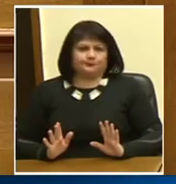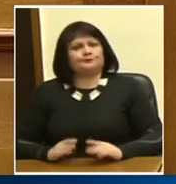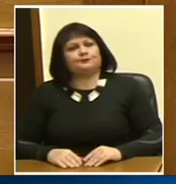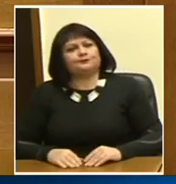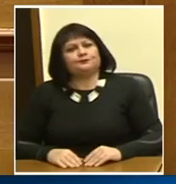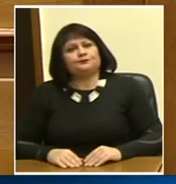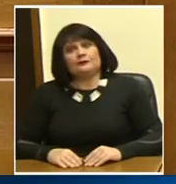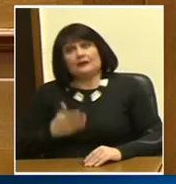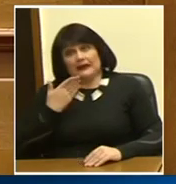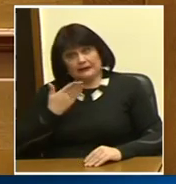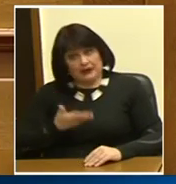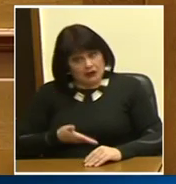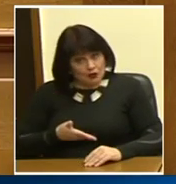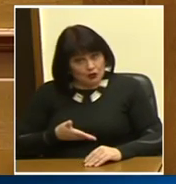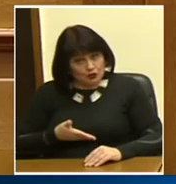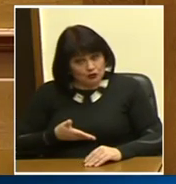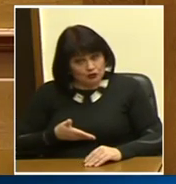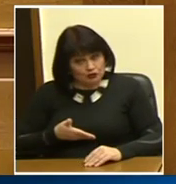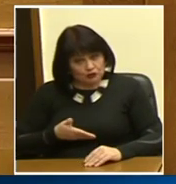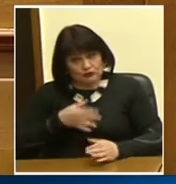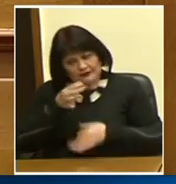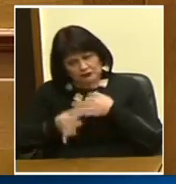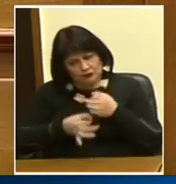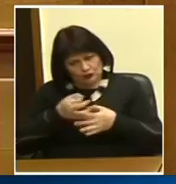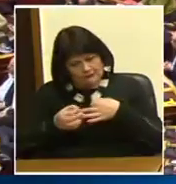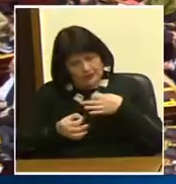Θέλω να κλείσω, κυρίες και κύριοι βουλευτές, την παρέμβασή μου αυτή